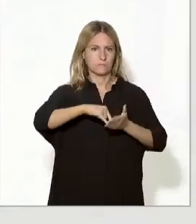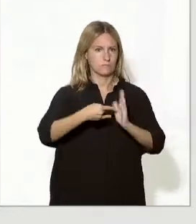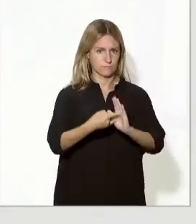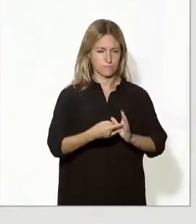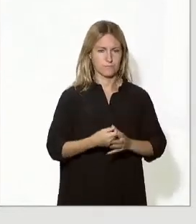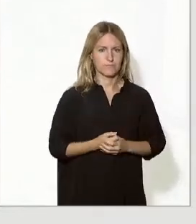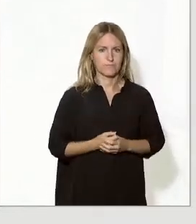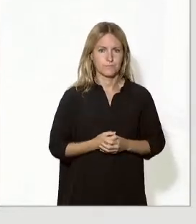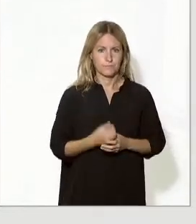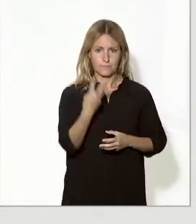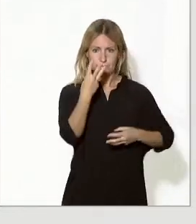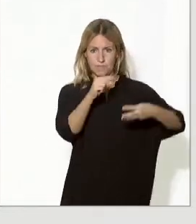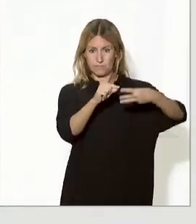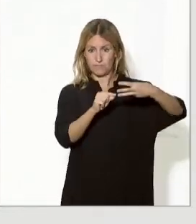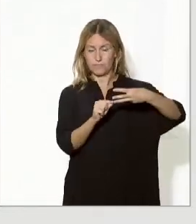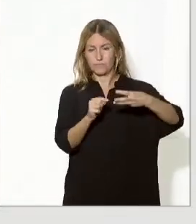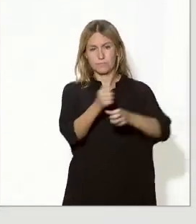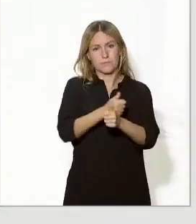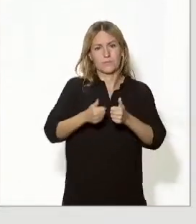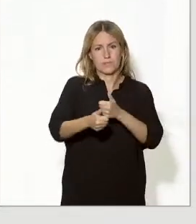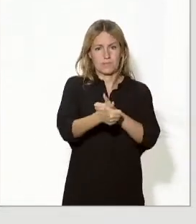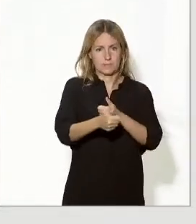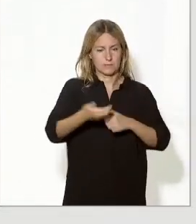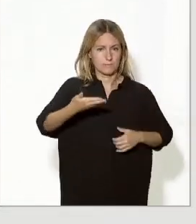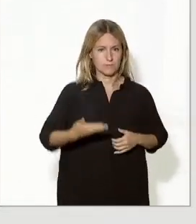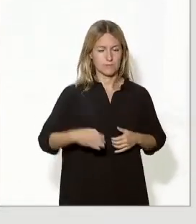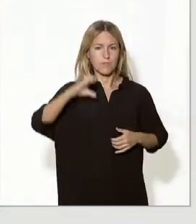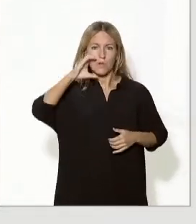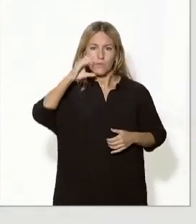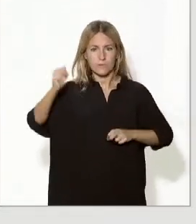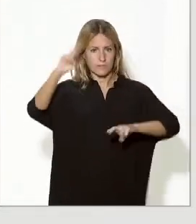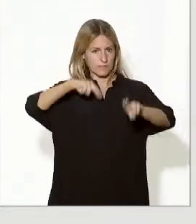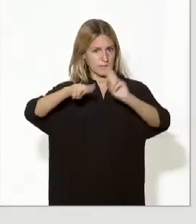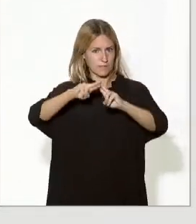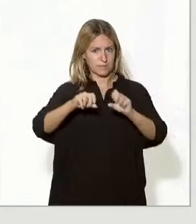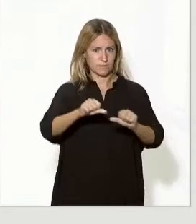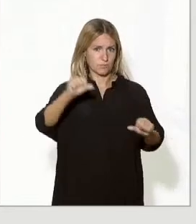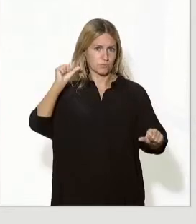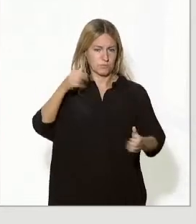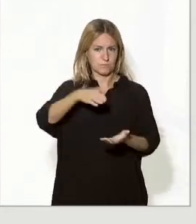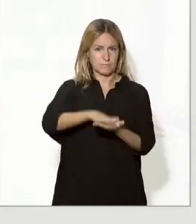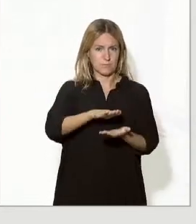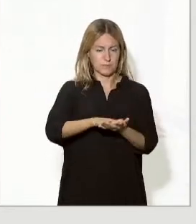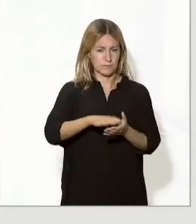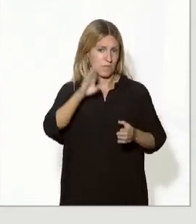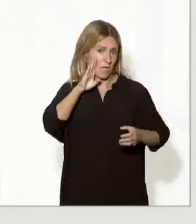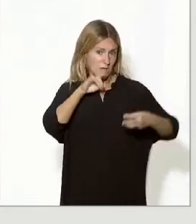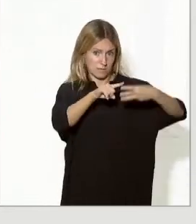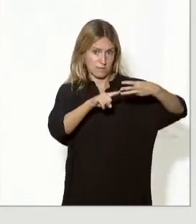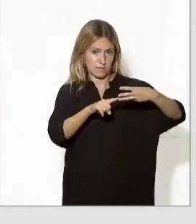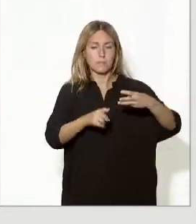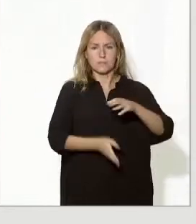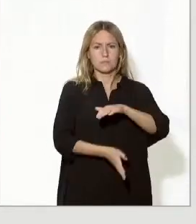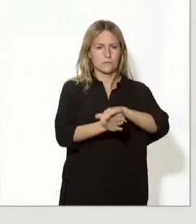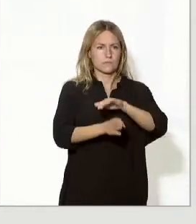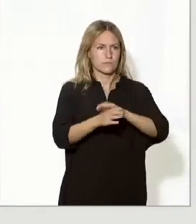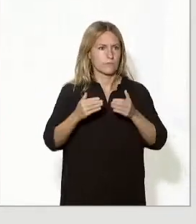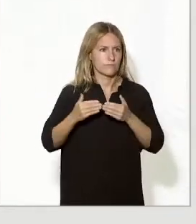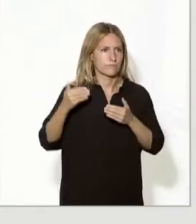Aquestes han estat les tres grans prioritats del govern els últims mesos i ho continuaran sent en el